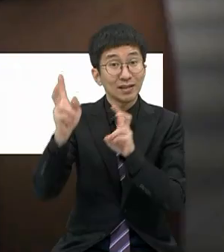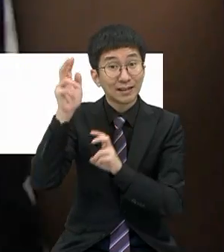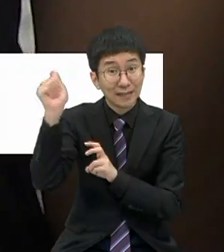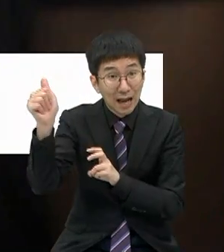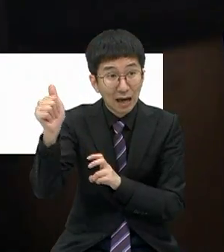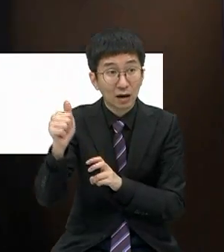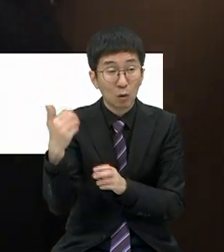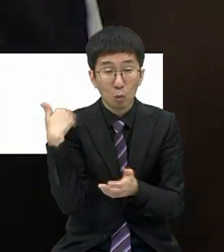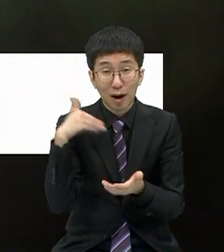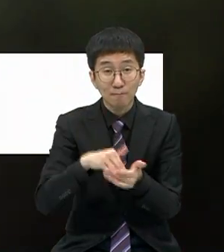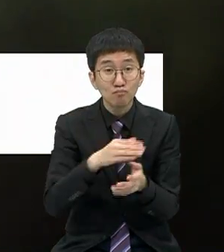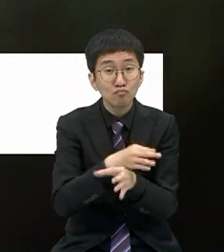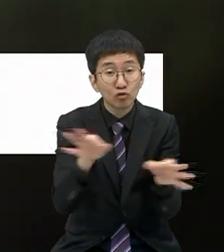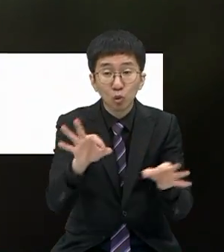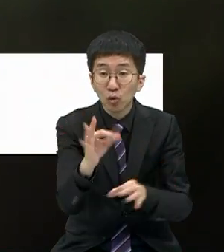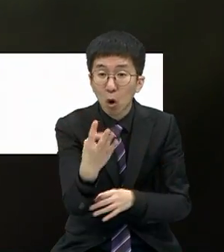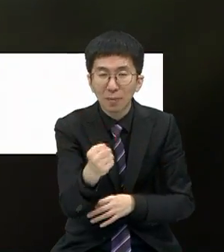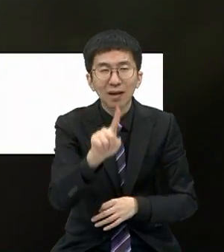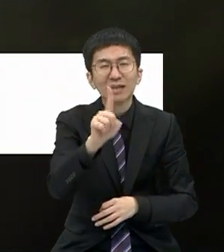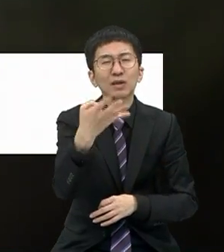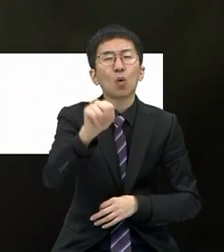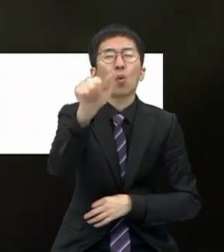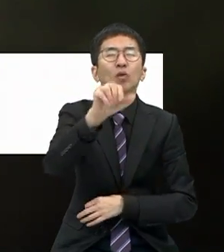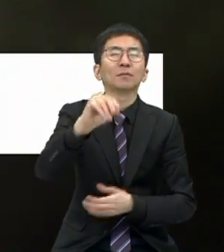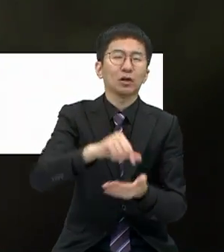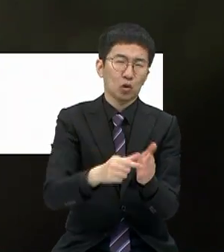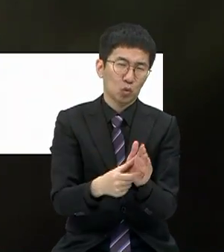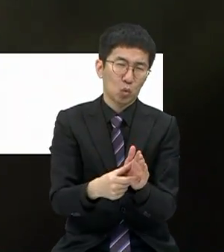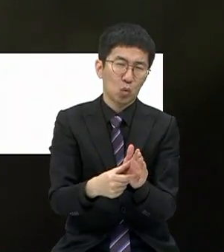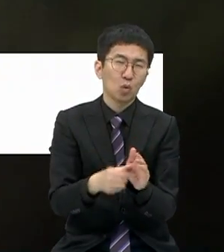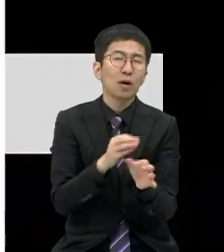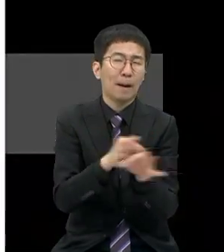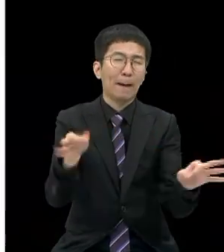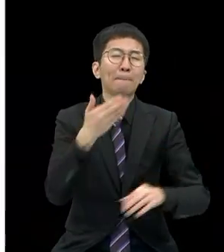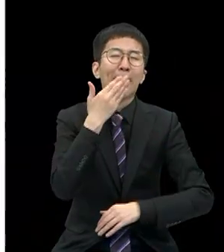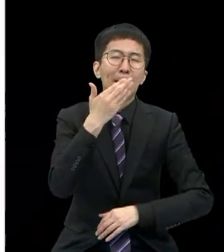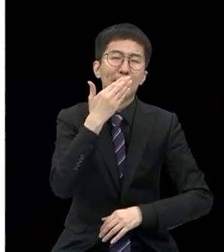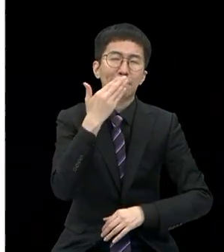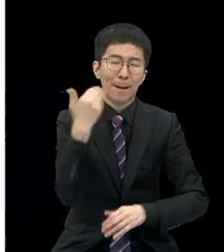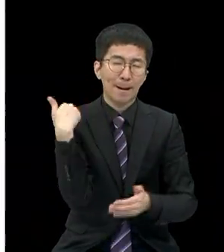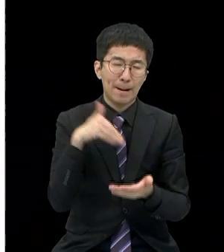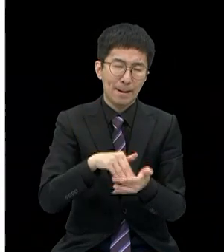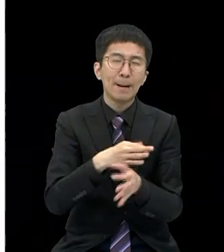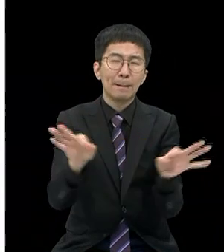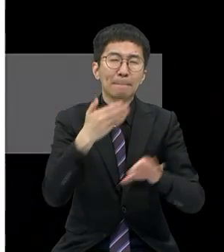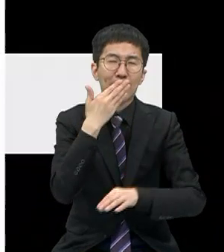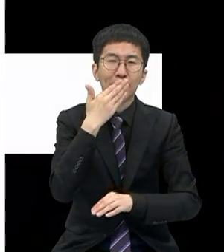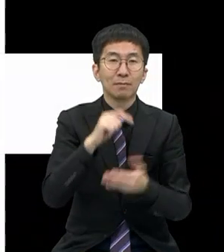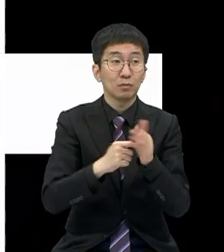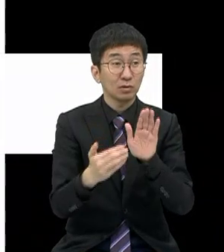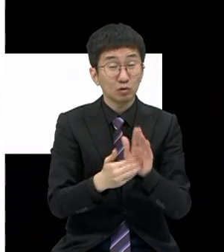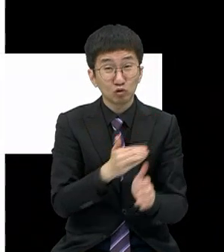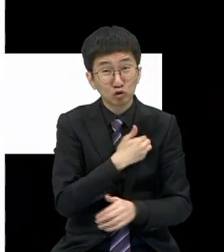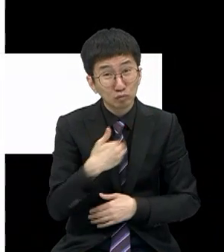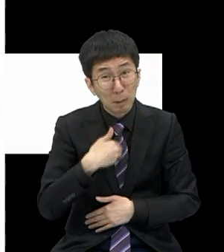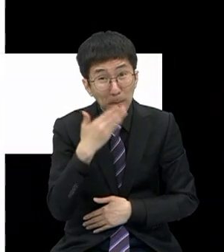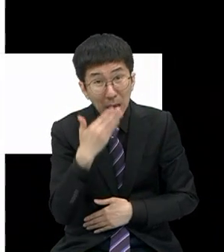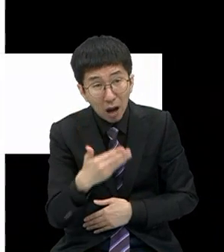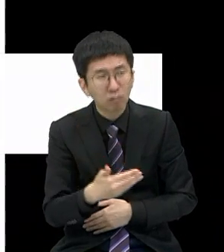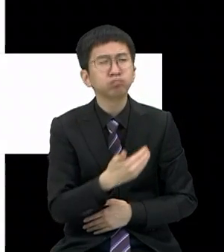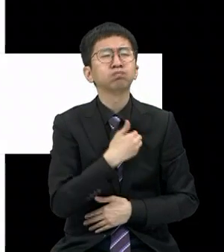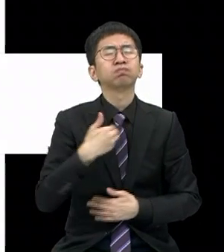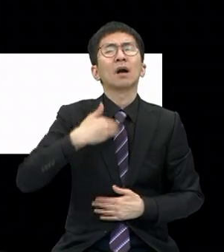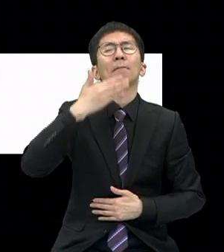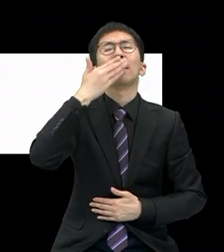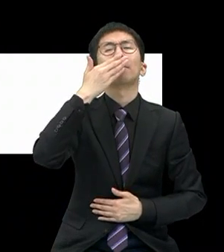대상 금액은 1억 5천만원 정도 라며 감당 가능한 규모 라고 주장했습니다 10여 개의 되시나요 근데 근데 감합니다